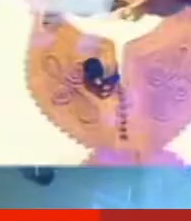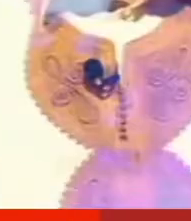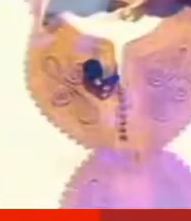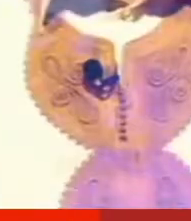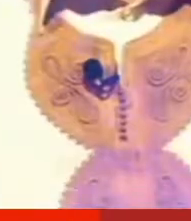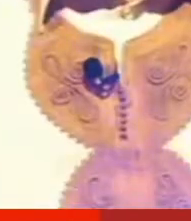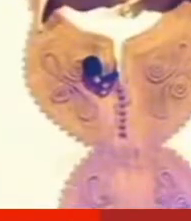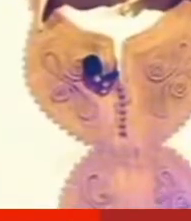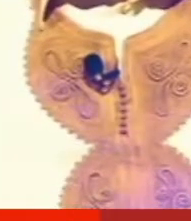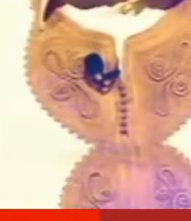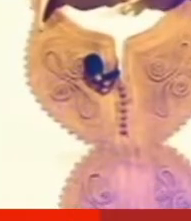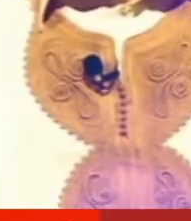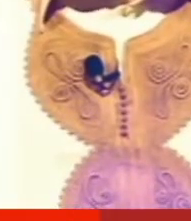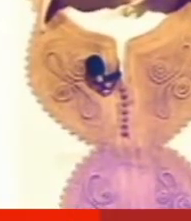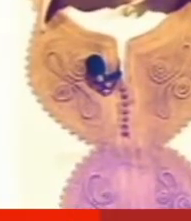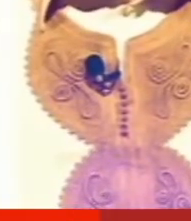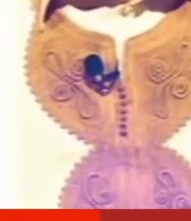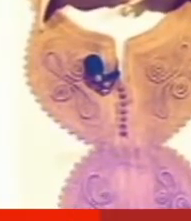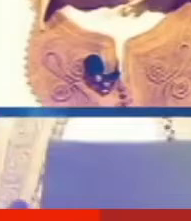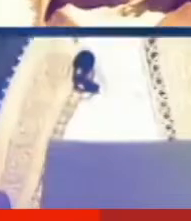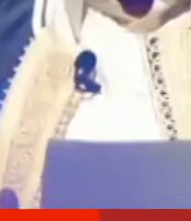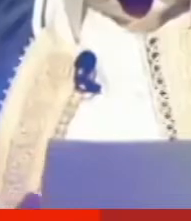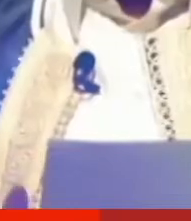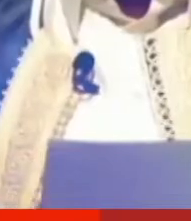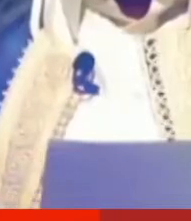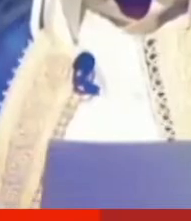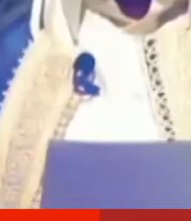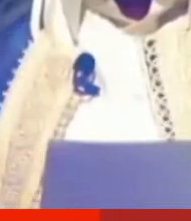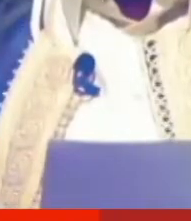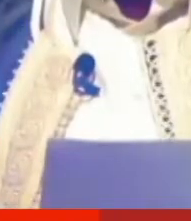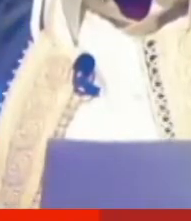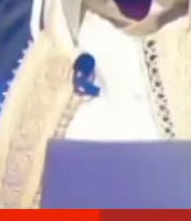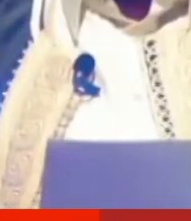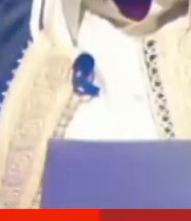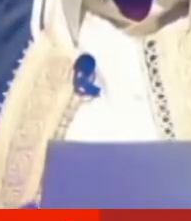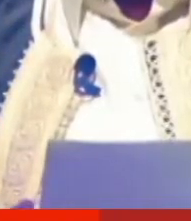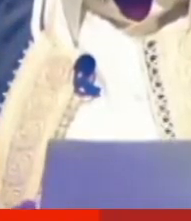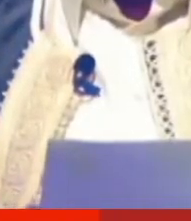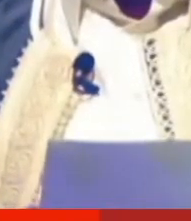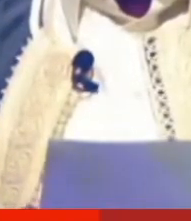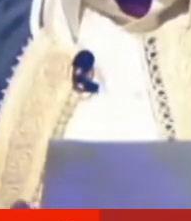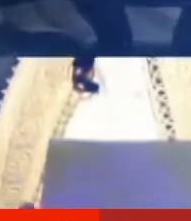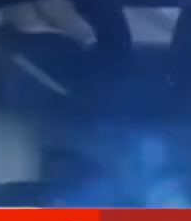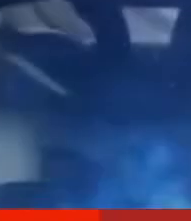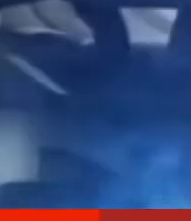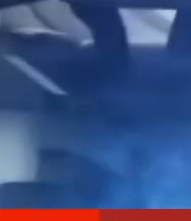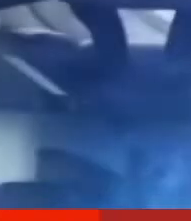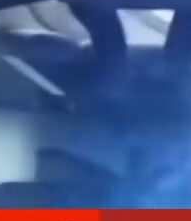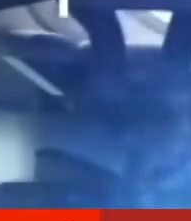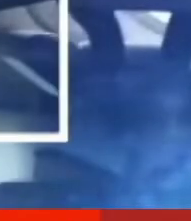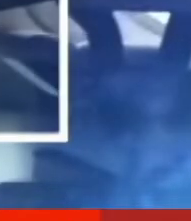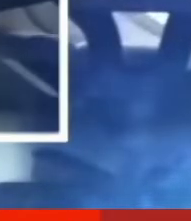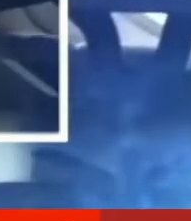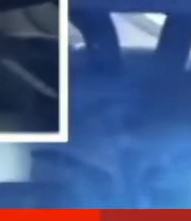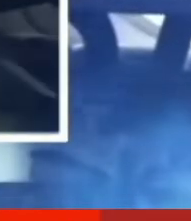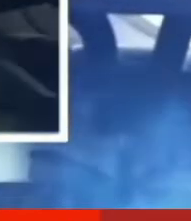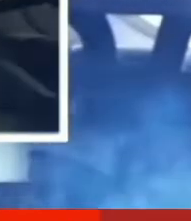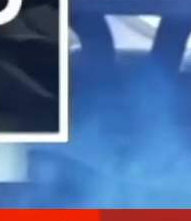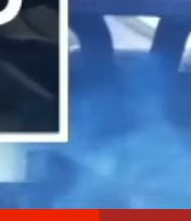نشاورهم ونأخذ من ضياهم إخاء إن أمر الناس